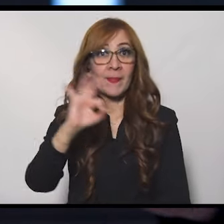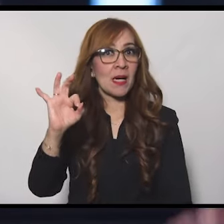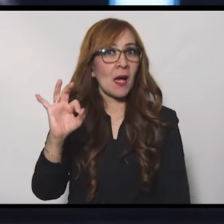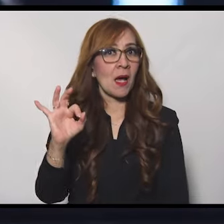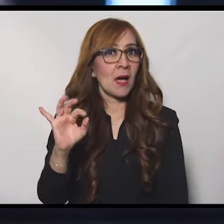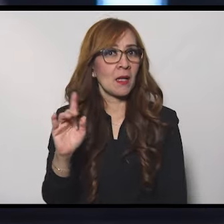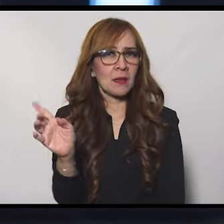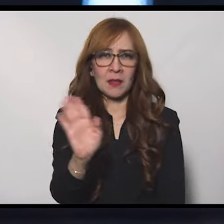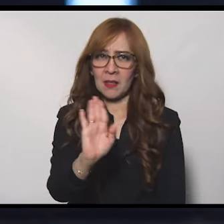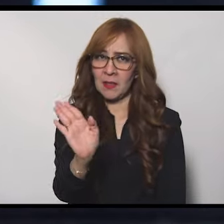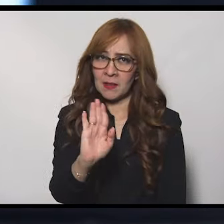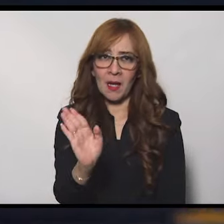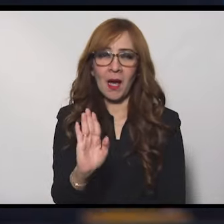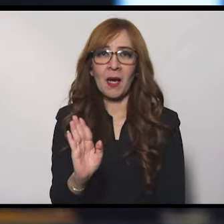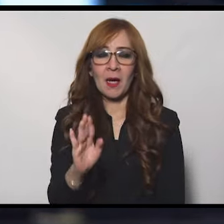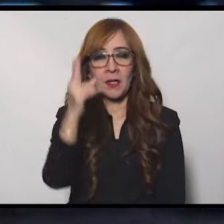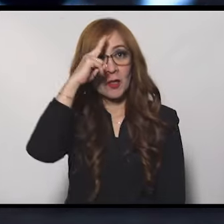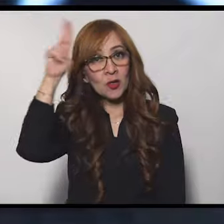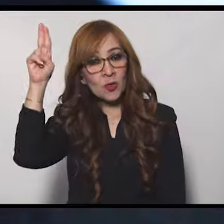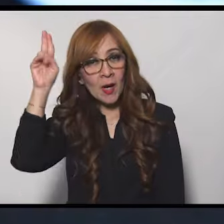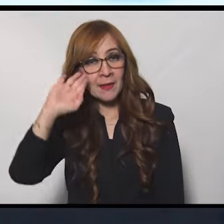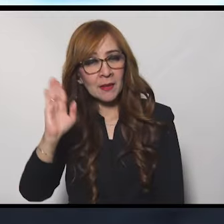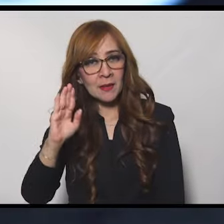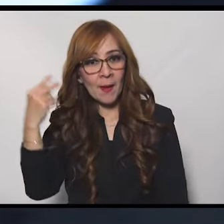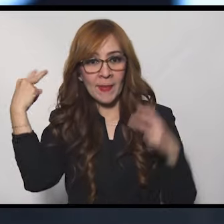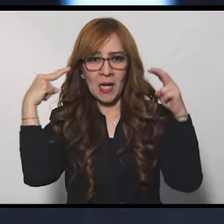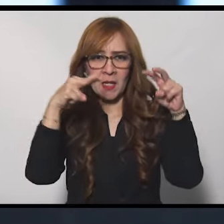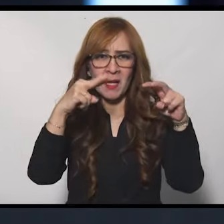No. Tuhan gak memandang rendah.